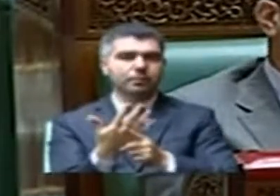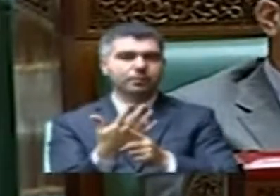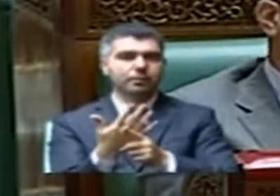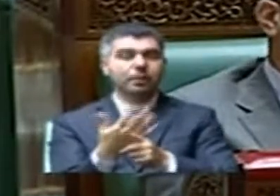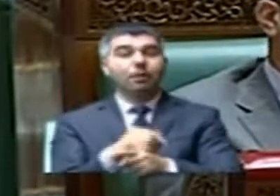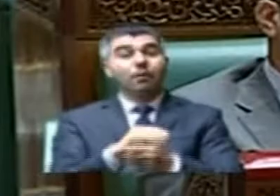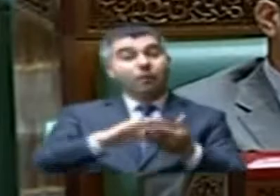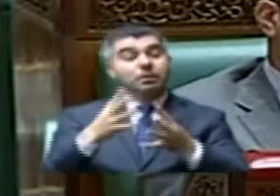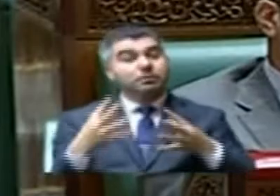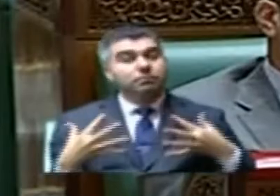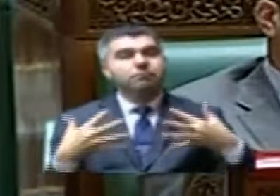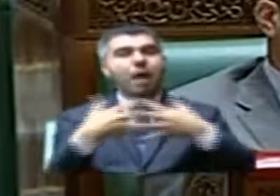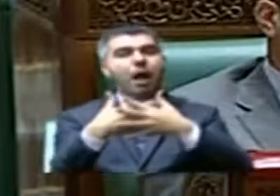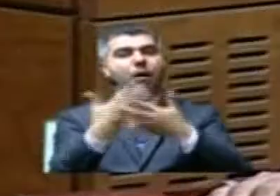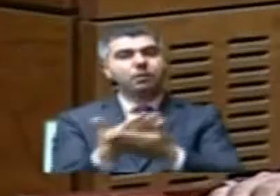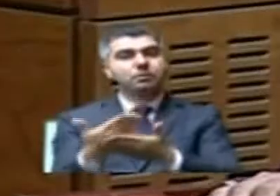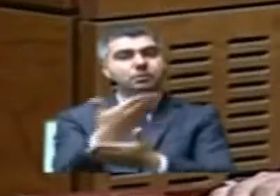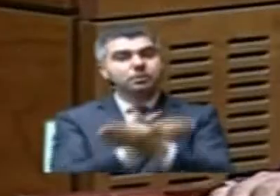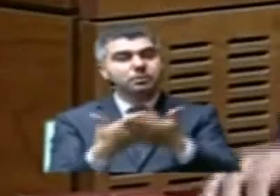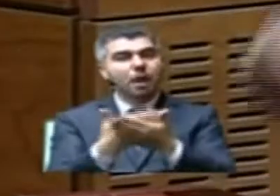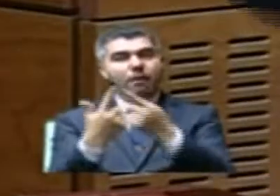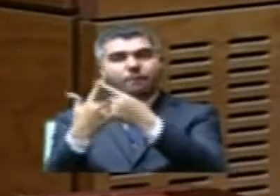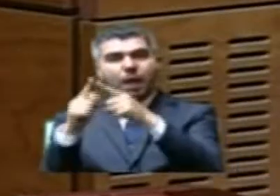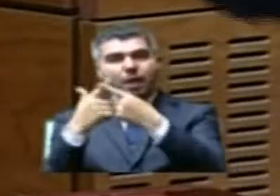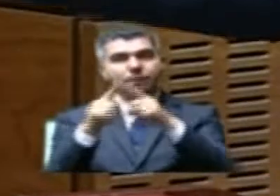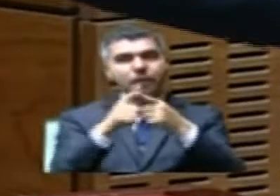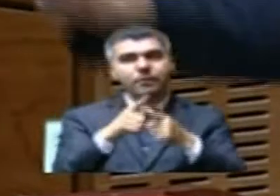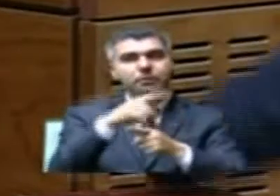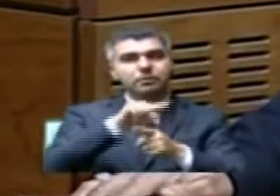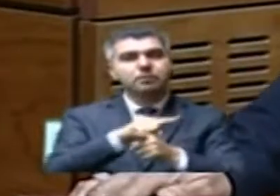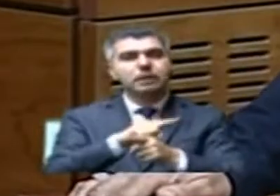يتطلب إشراكا حقيقيا لكل الفاعلين،